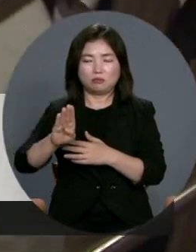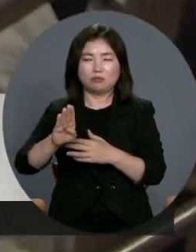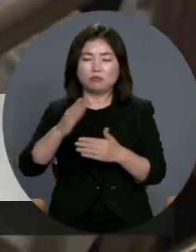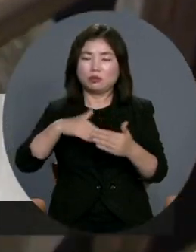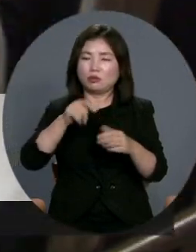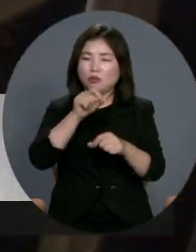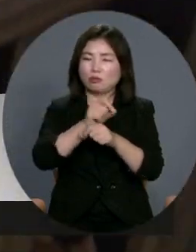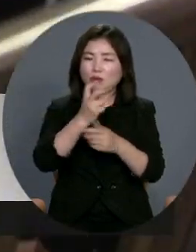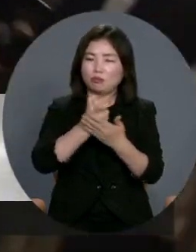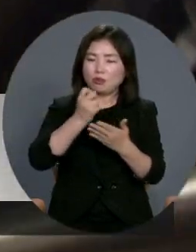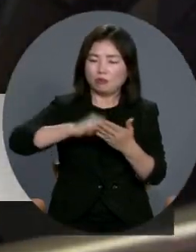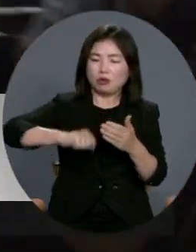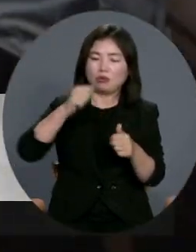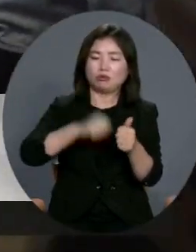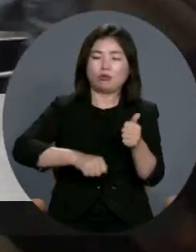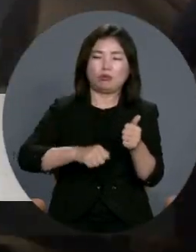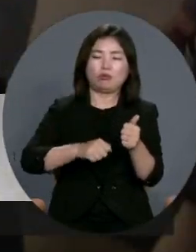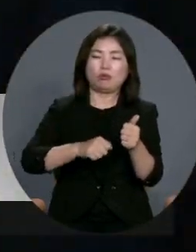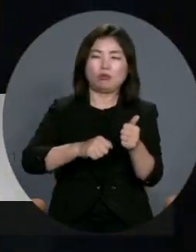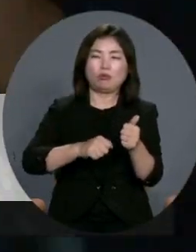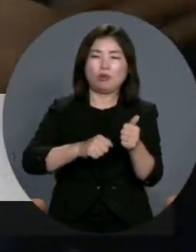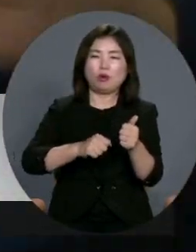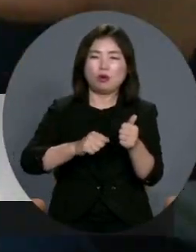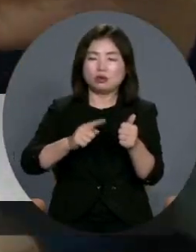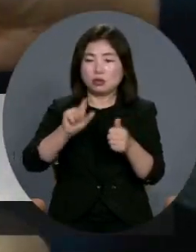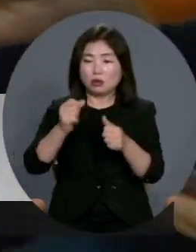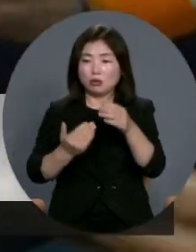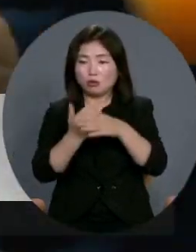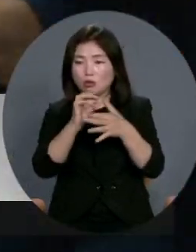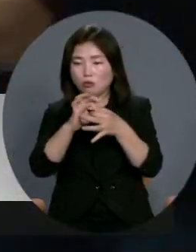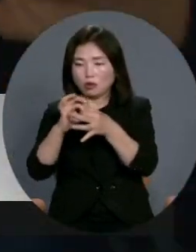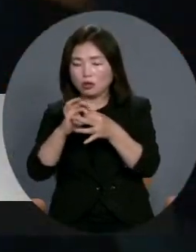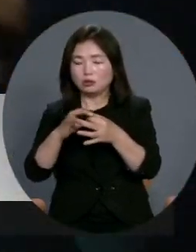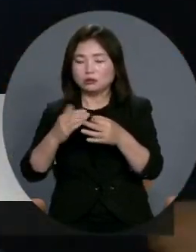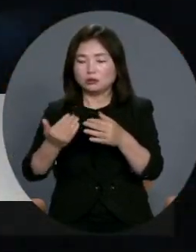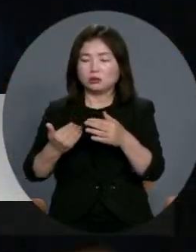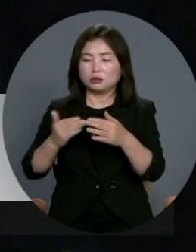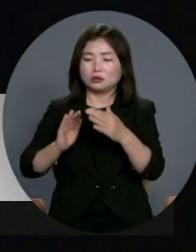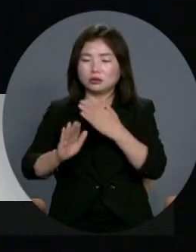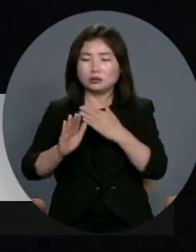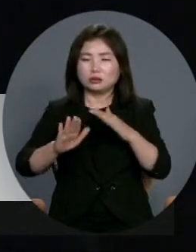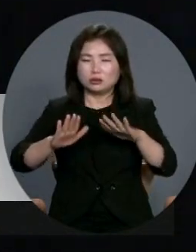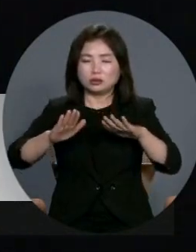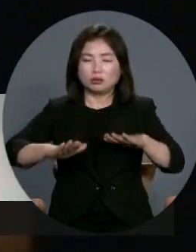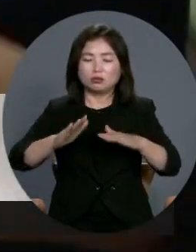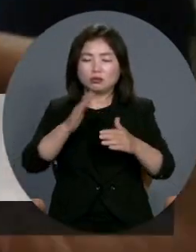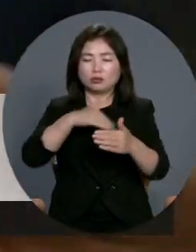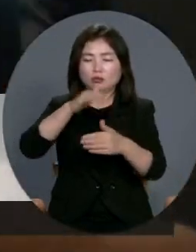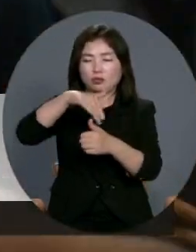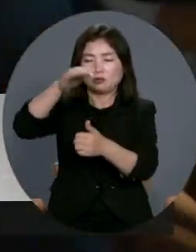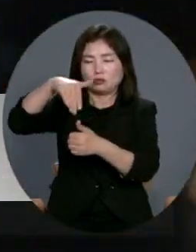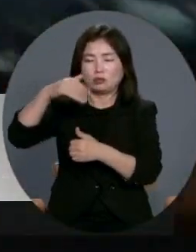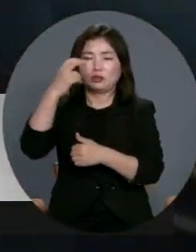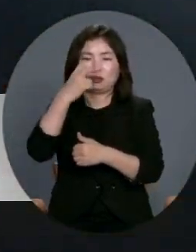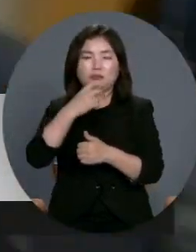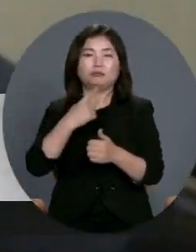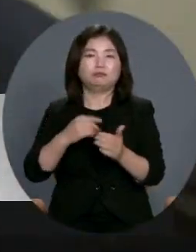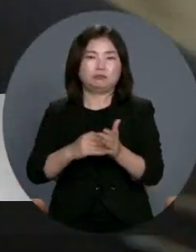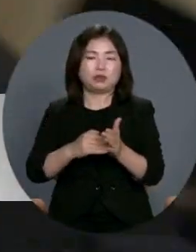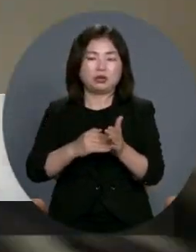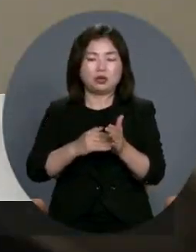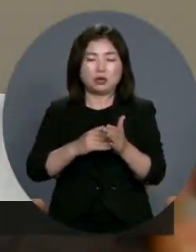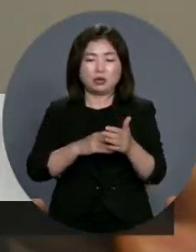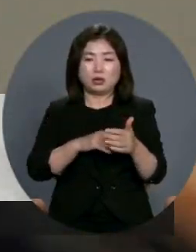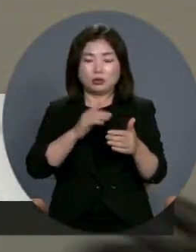공직선거법 위반 혐의로 구속하는 한편이 사건과 관련된 전현직 공무원들을 소환해 조사해 왔습니다